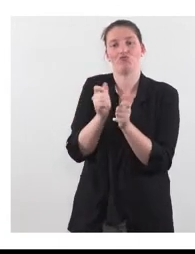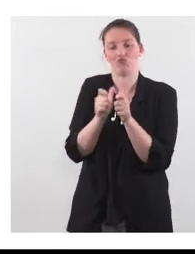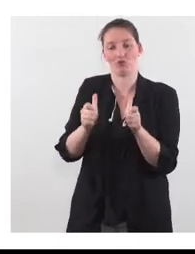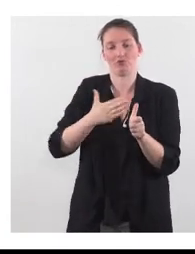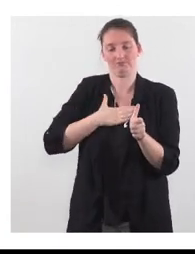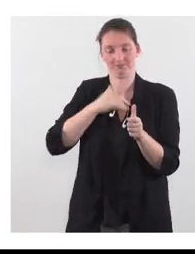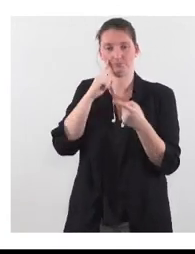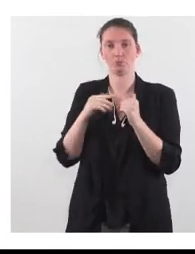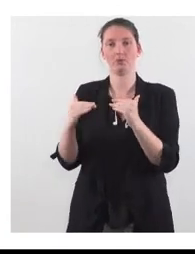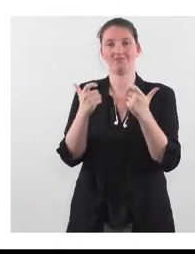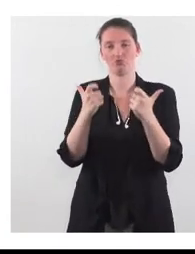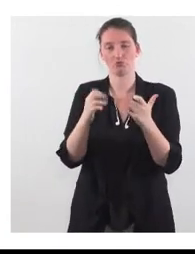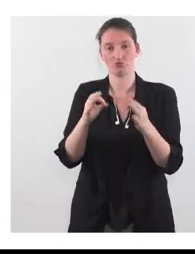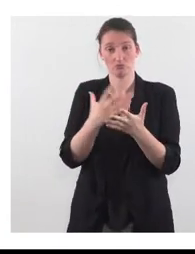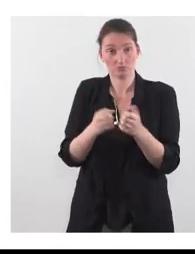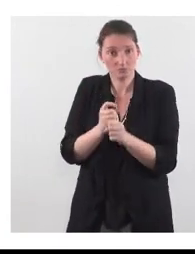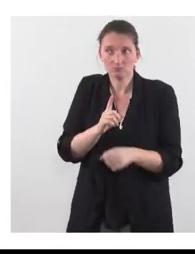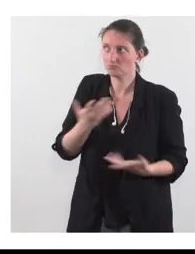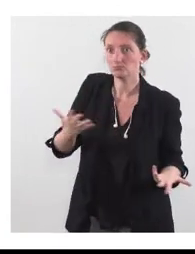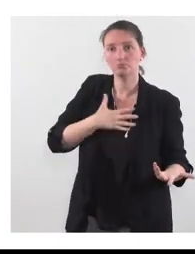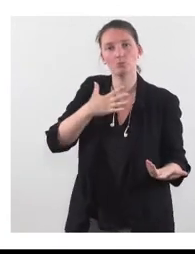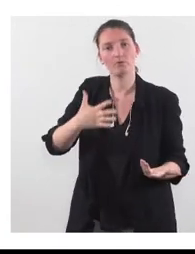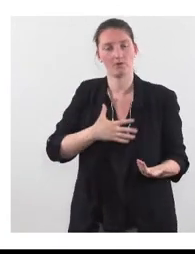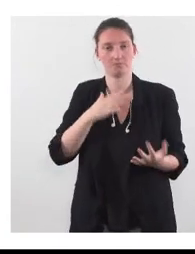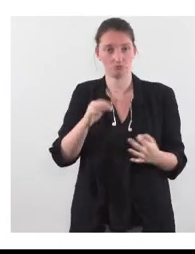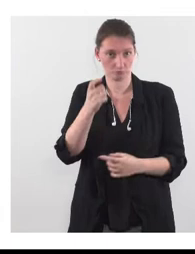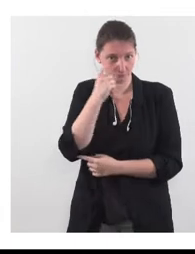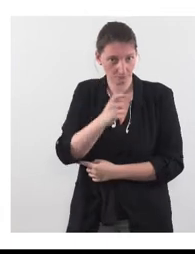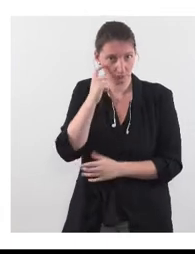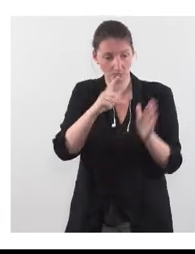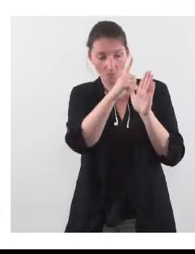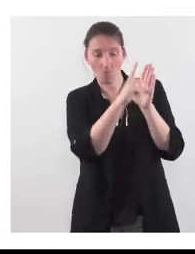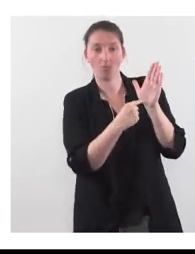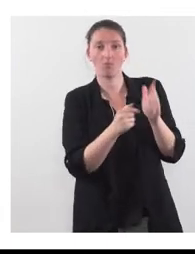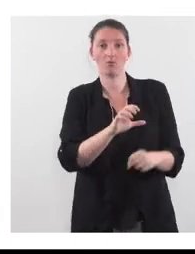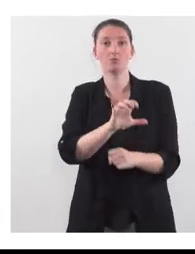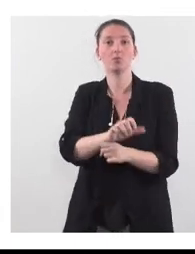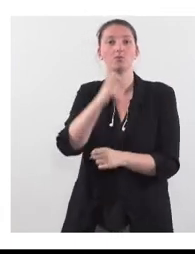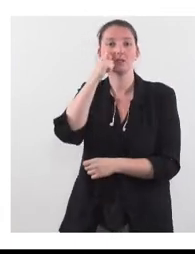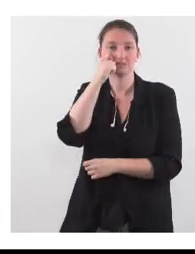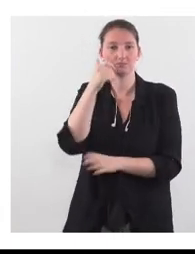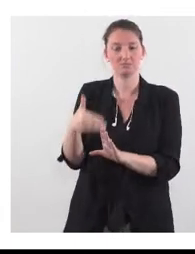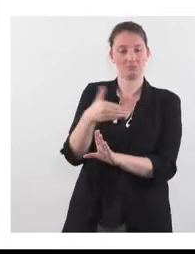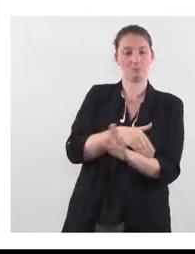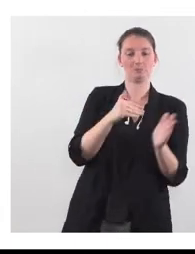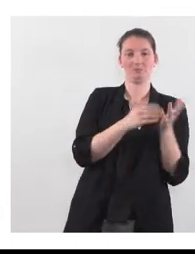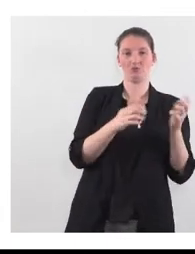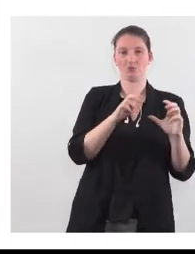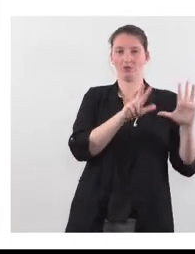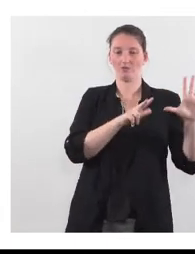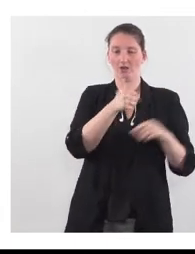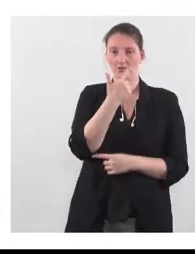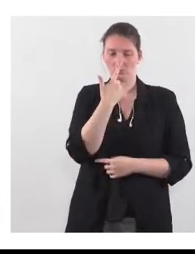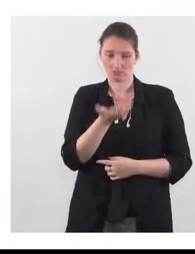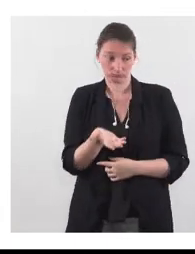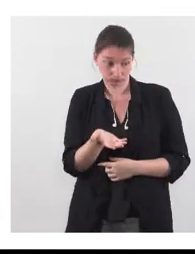été faite parce qu'on faisait le constat que la législation contre le racisme qui datait de 1981 n'était très très